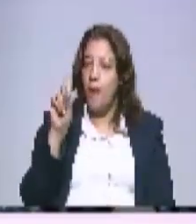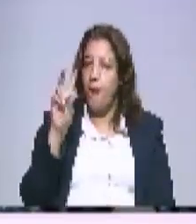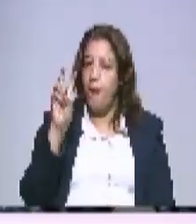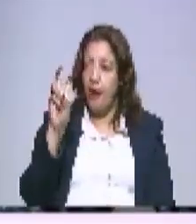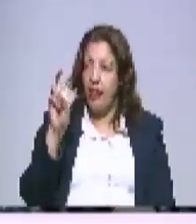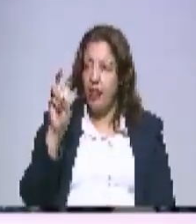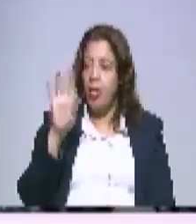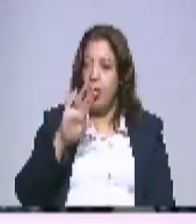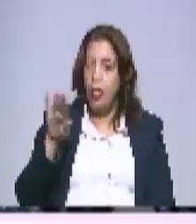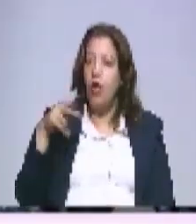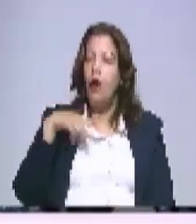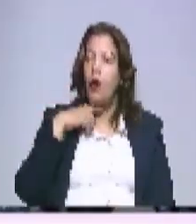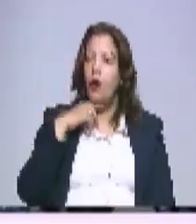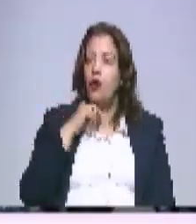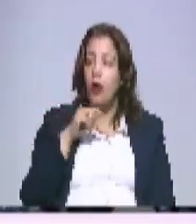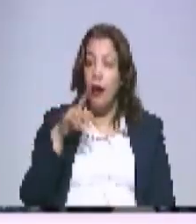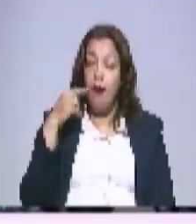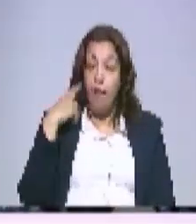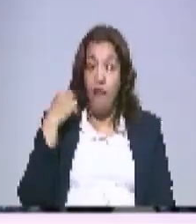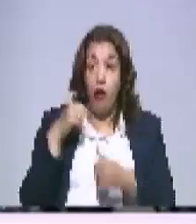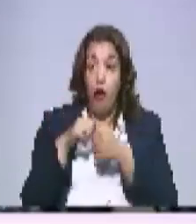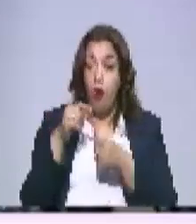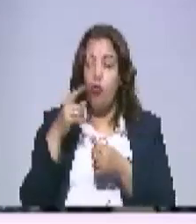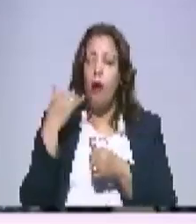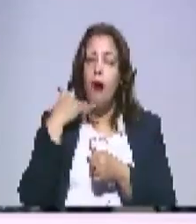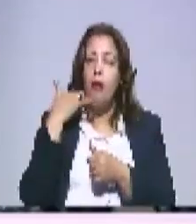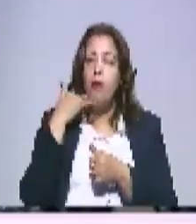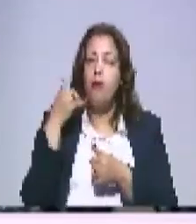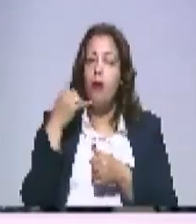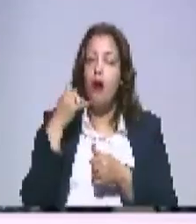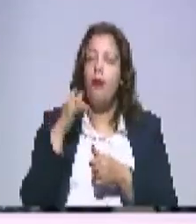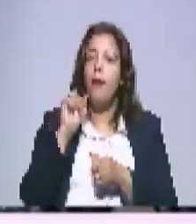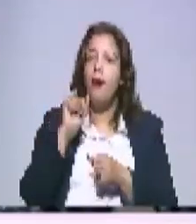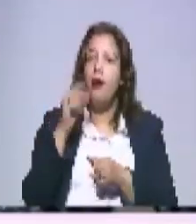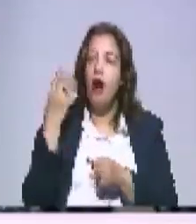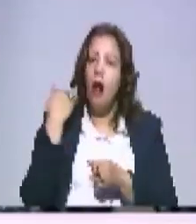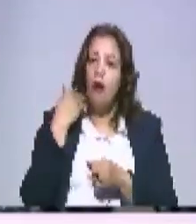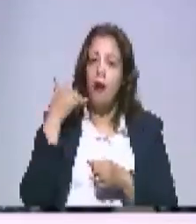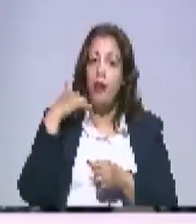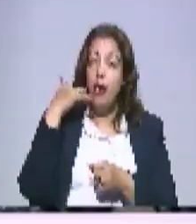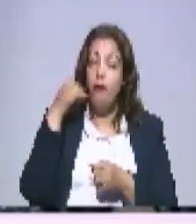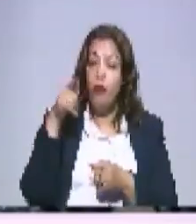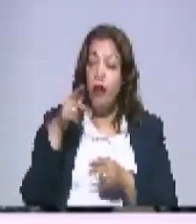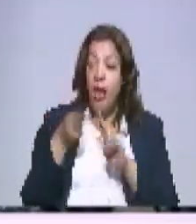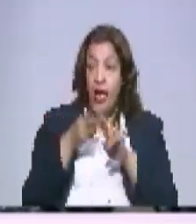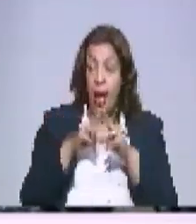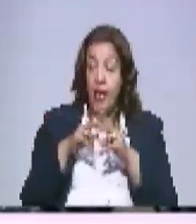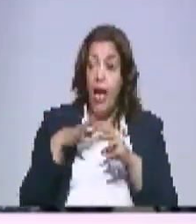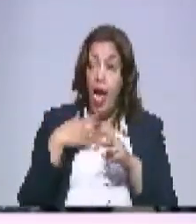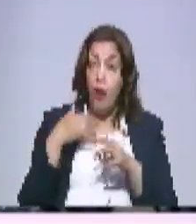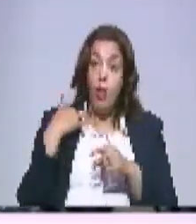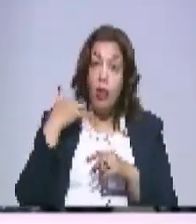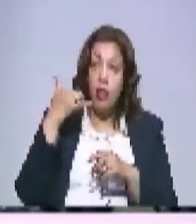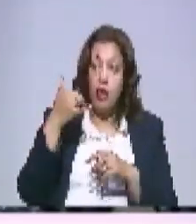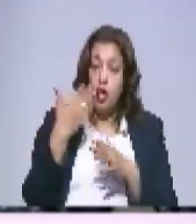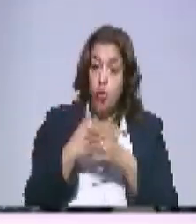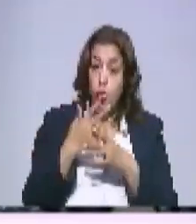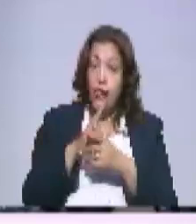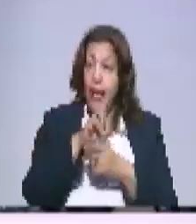بفكر حضراتكم بارقام التليفونات على الشاشه للي عايز يتواصل مع الشيف عند اي سؤال ممكن تساله الشيف سامح النهارده